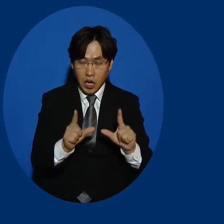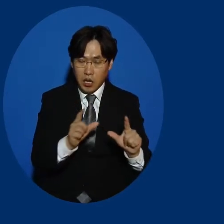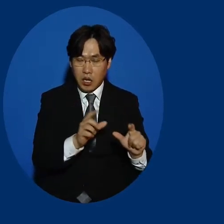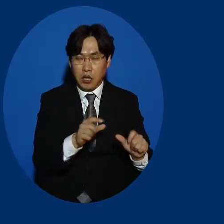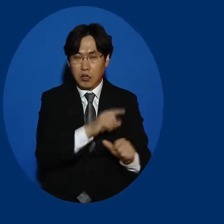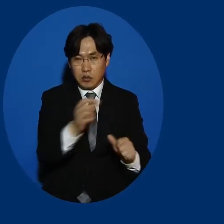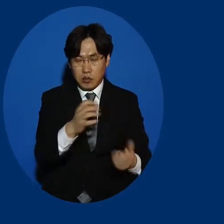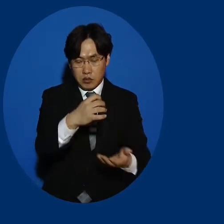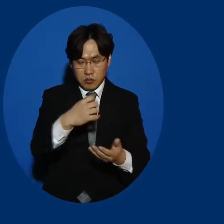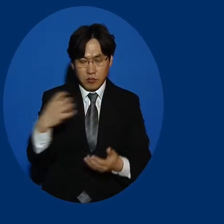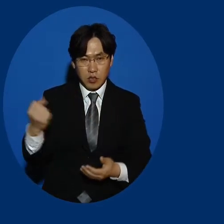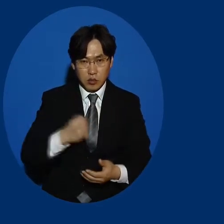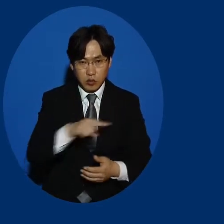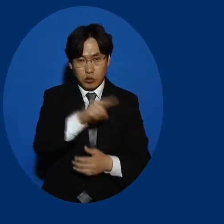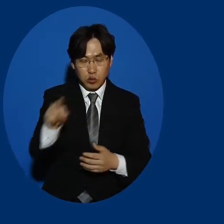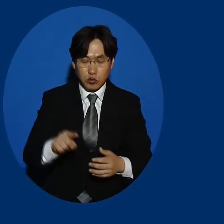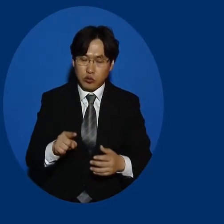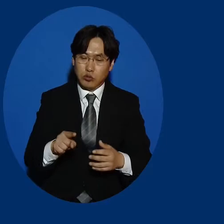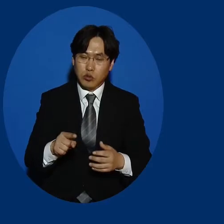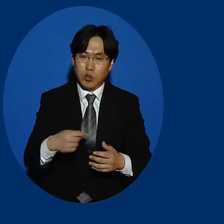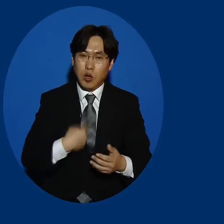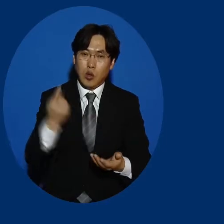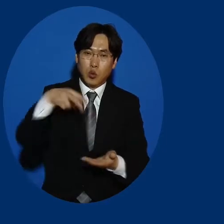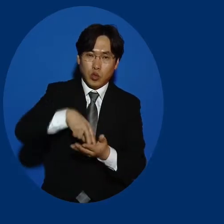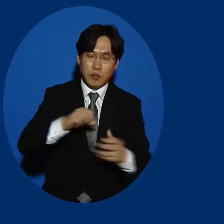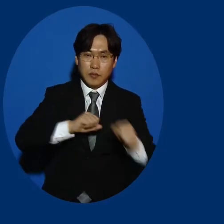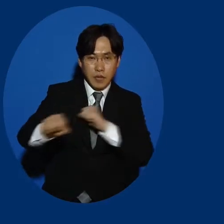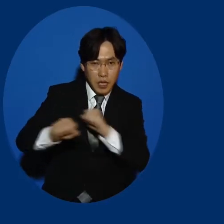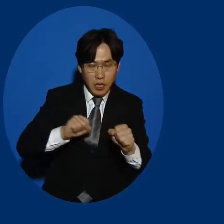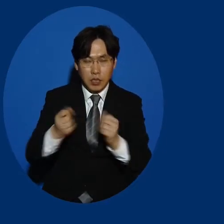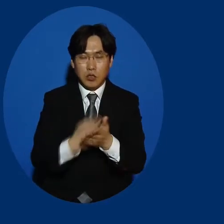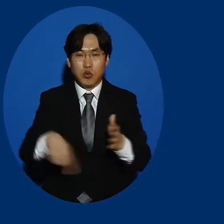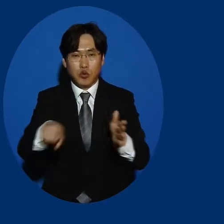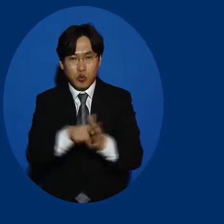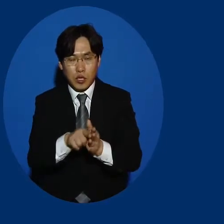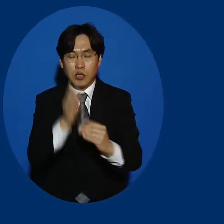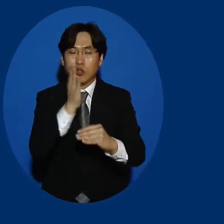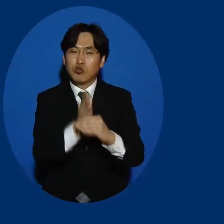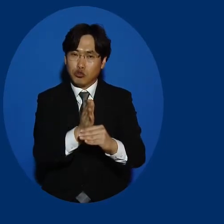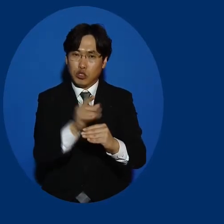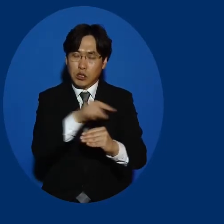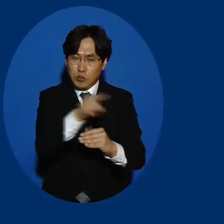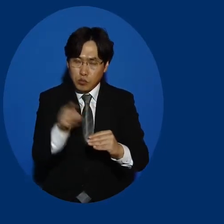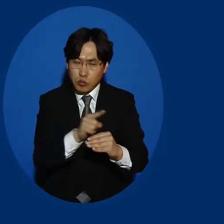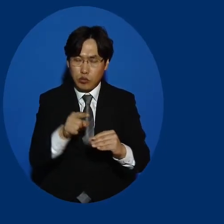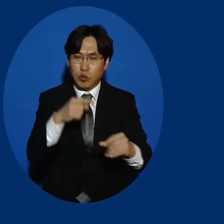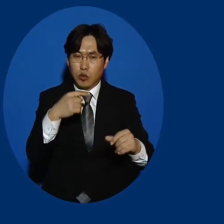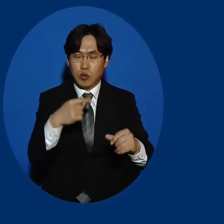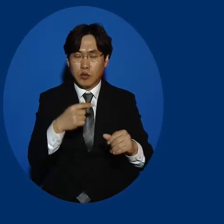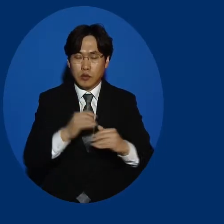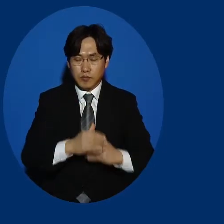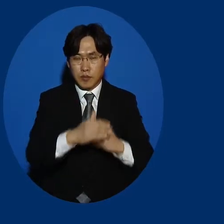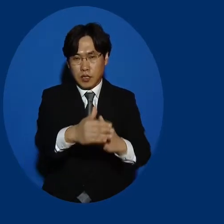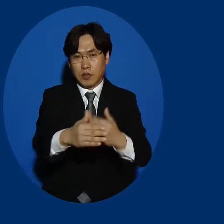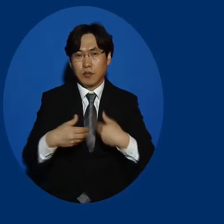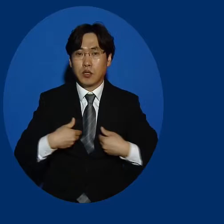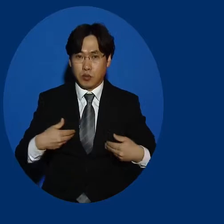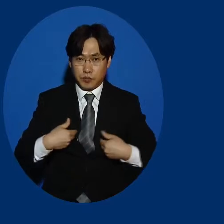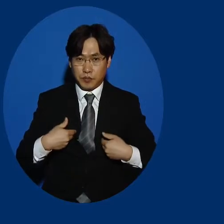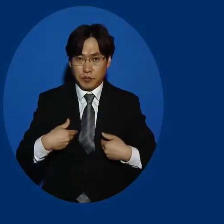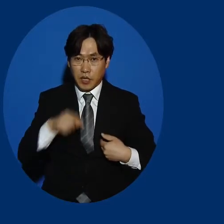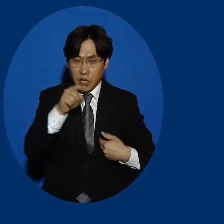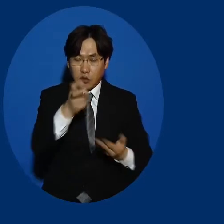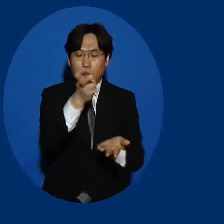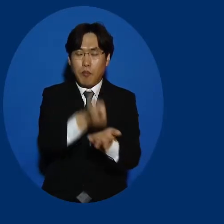직업을 갖는다거나 이런 역할을 해주는데 조금 더 중심을 둬야 합니다. 이것 또한